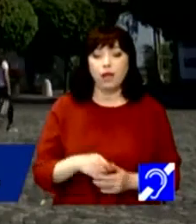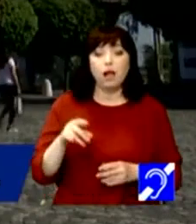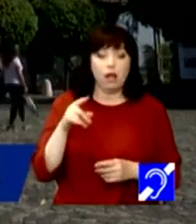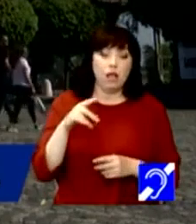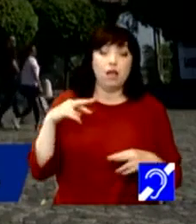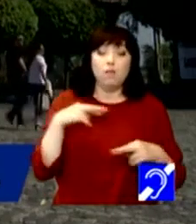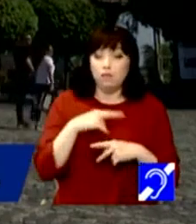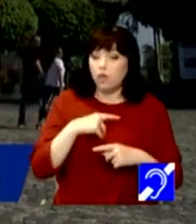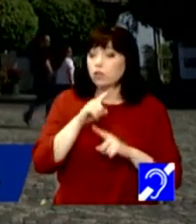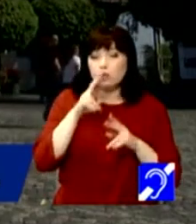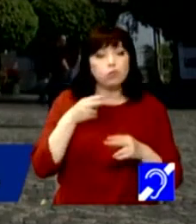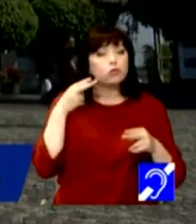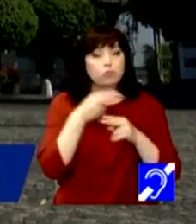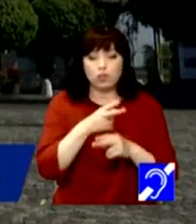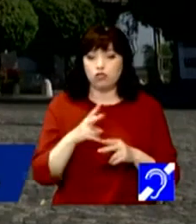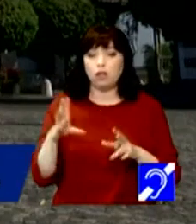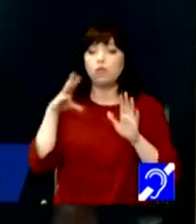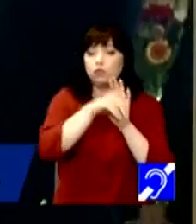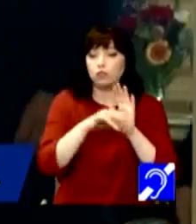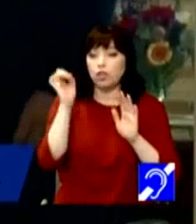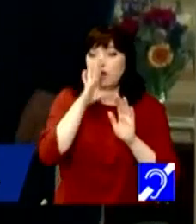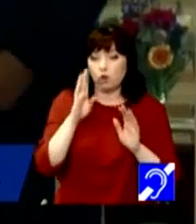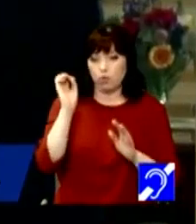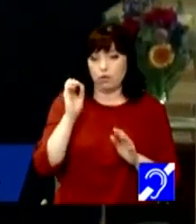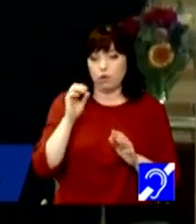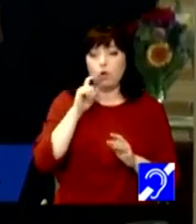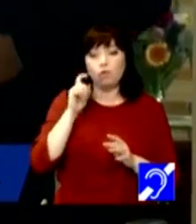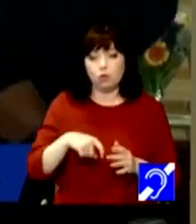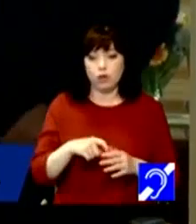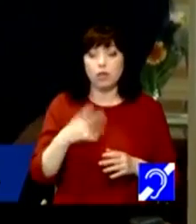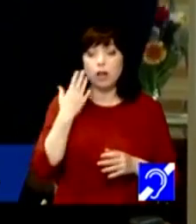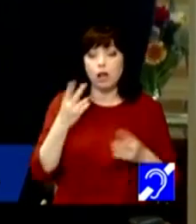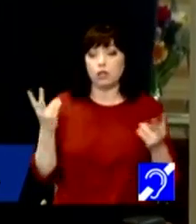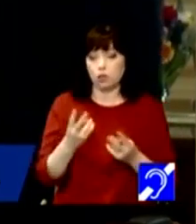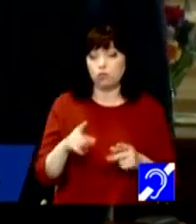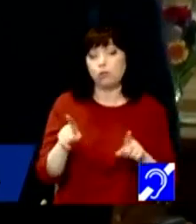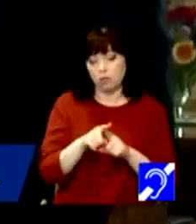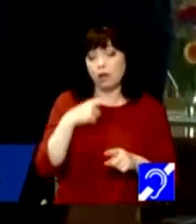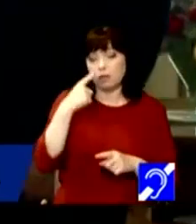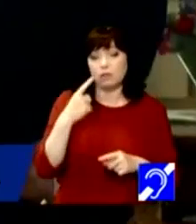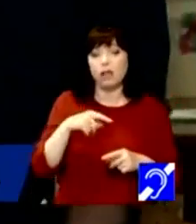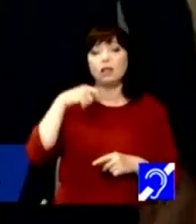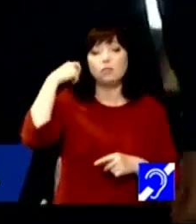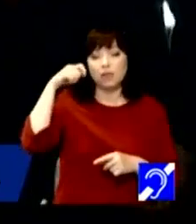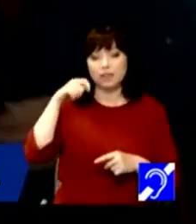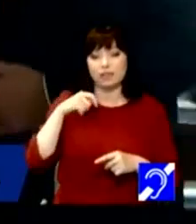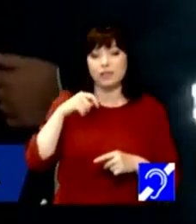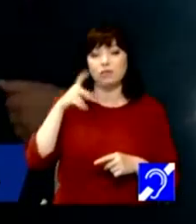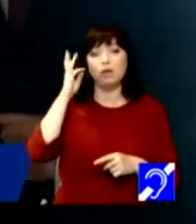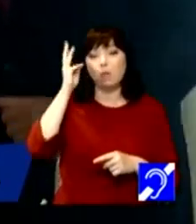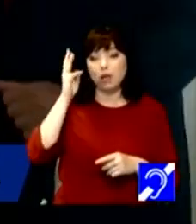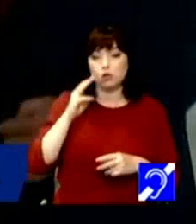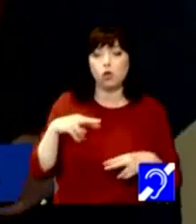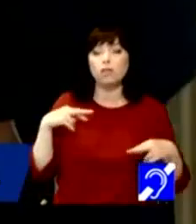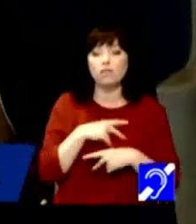Ungaria nu va împiedica aderarea Ucrainei la Uniunea Europeană atunci când va veni momentul, a dat asigurări ambasadorul ungar la Kiev, Igyartu István,